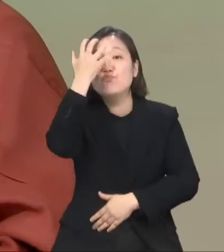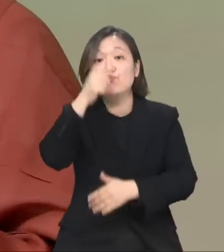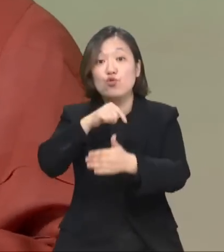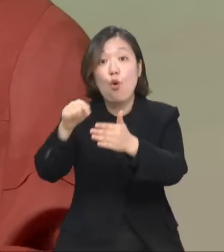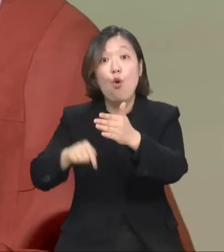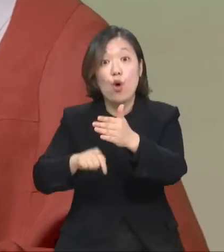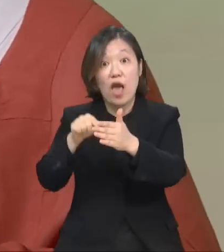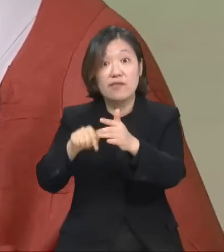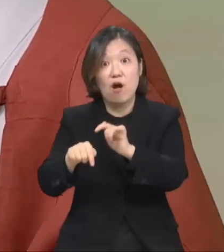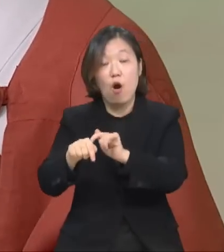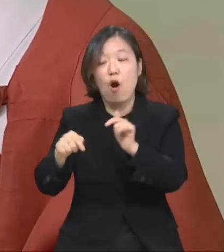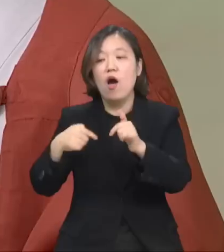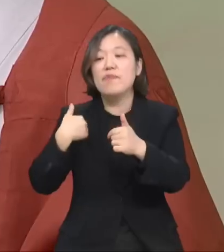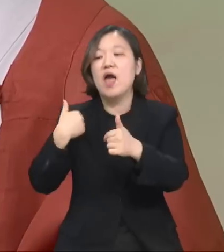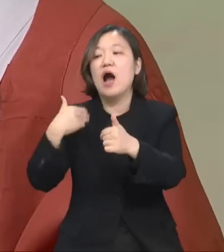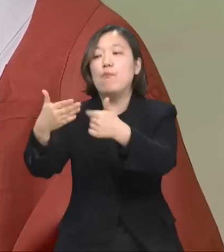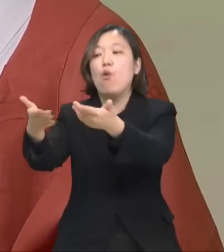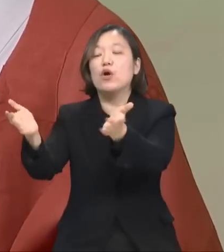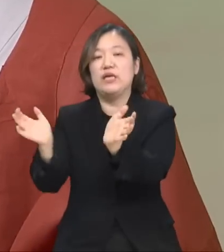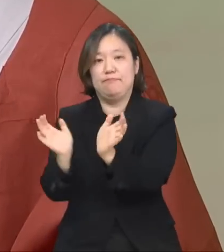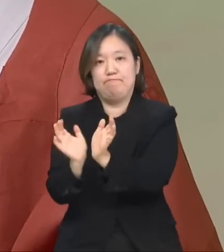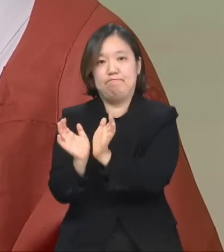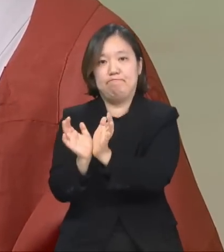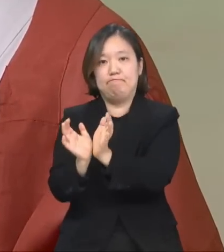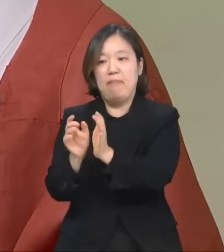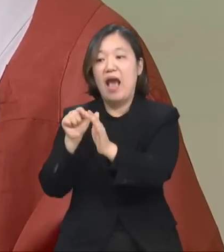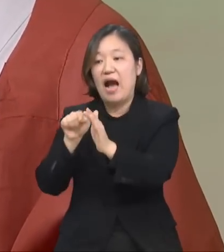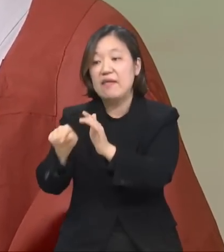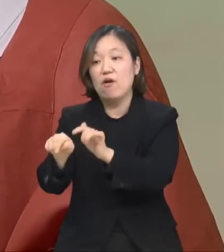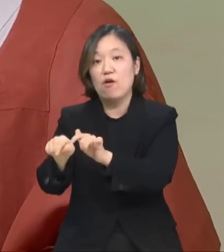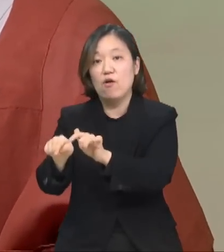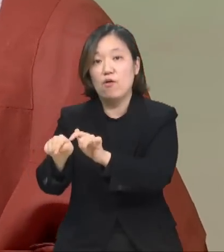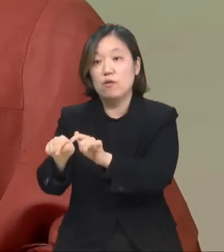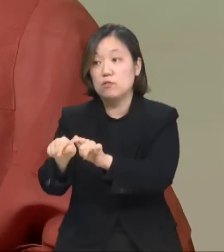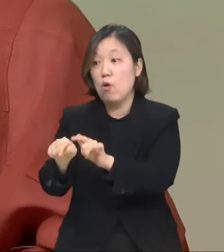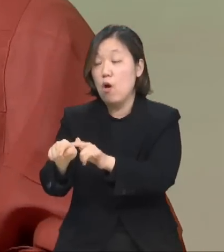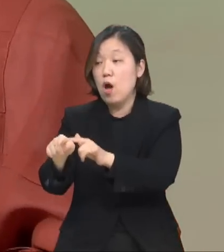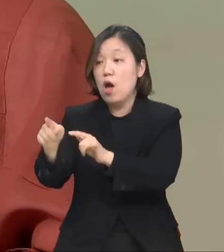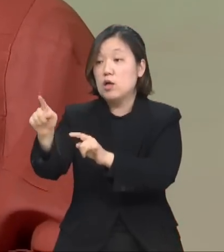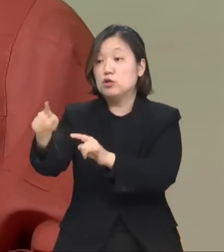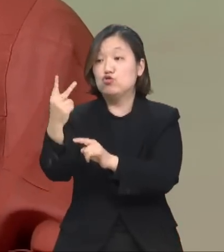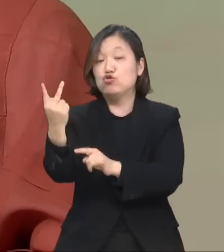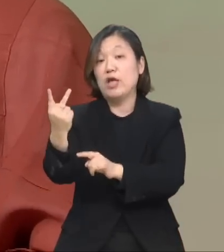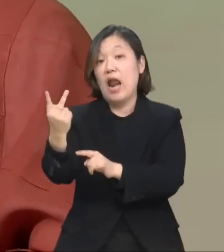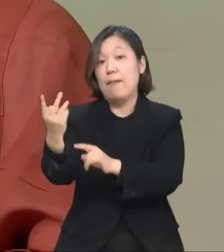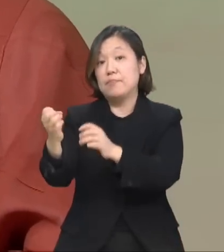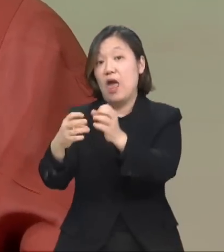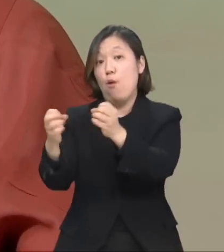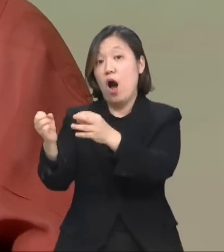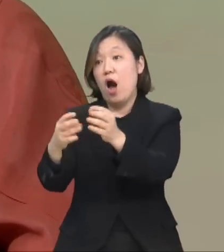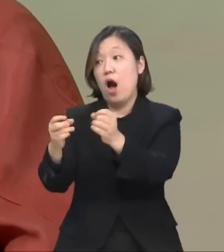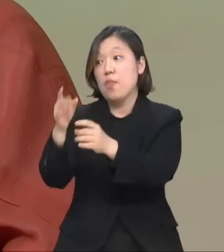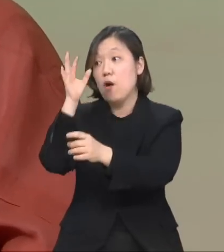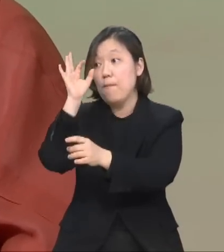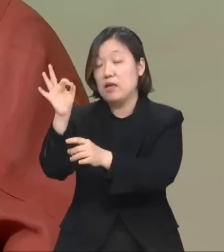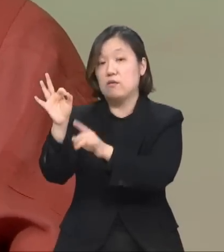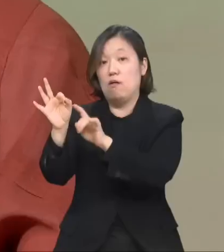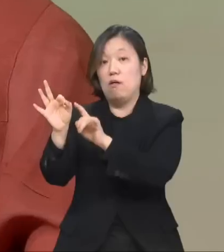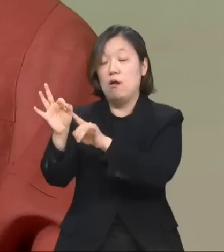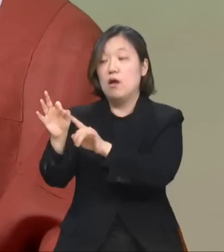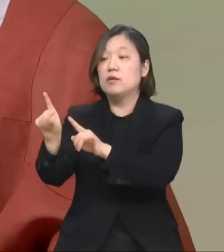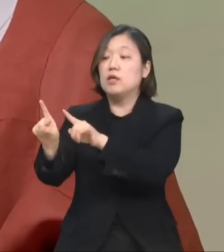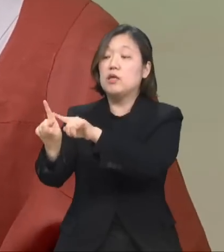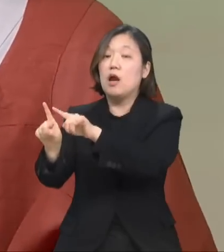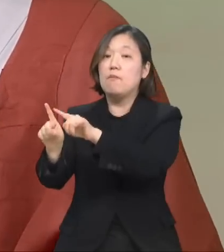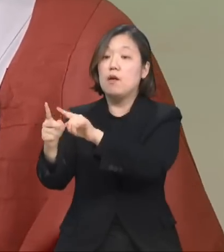그 꿈속에 어떤 모임을 갖는데 그 모임에서 어떤 분이 꿈에서 돼지가 보인다 그게 뭐야